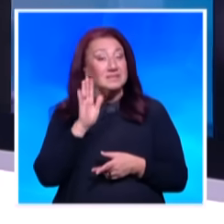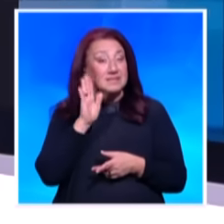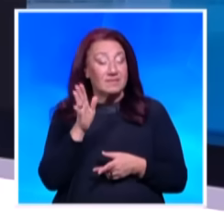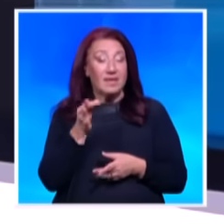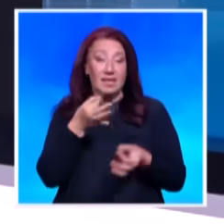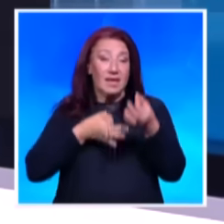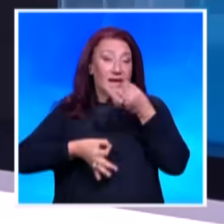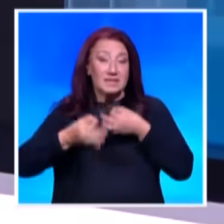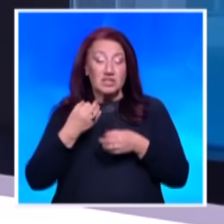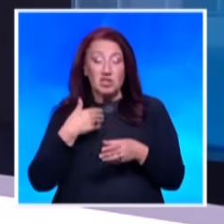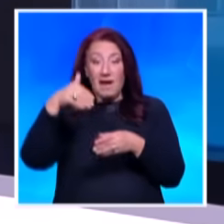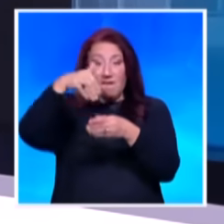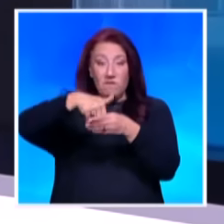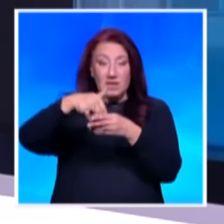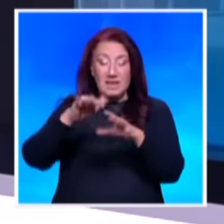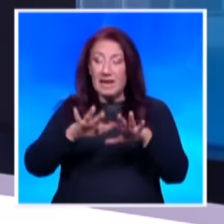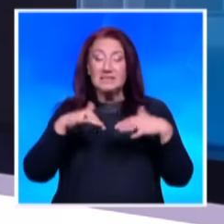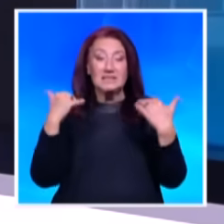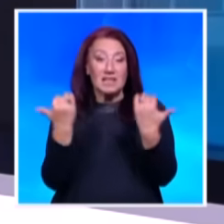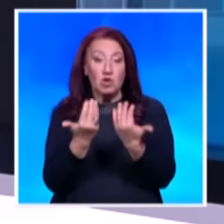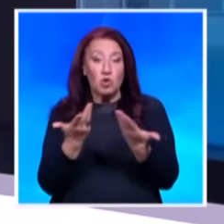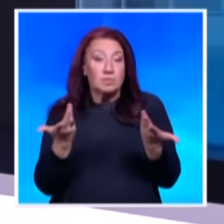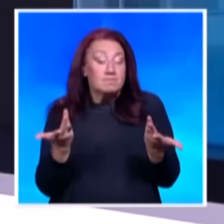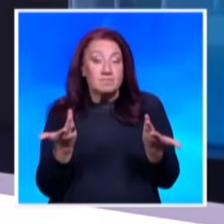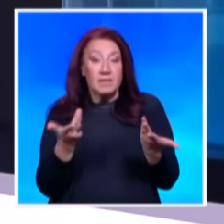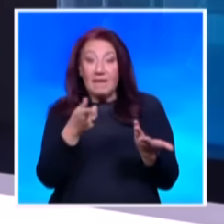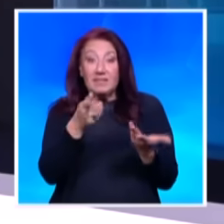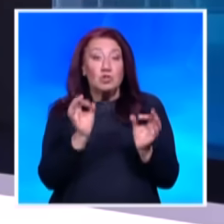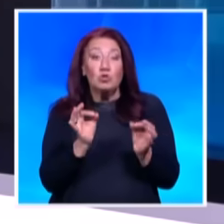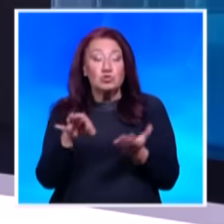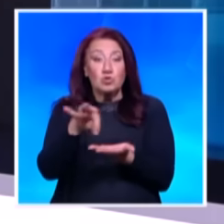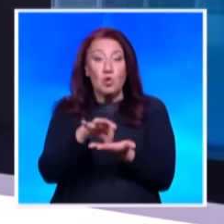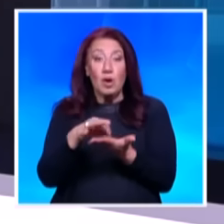теб? Оттеква ли всъщност? Къде си в момента? Къде се намираш?